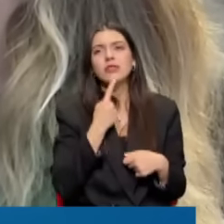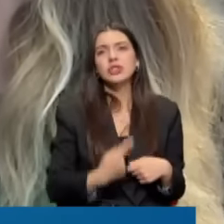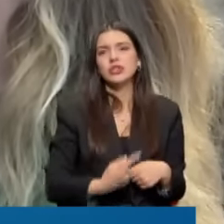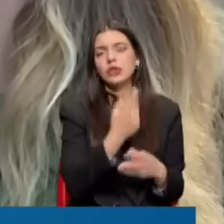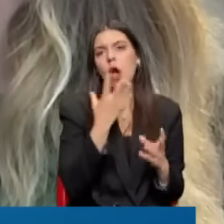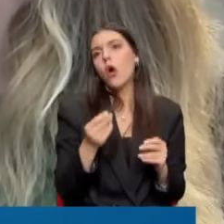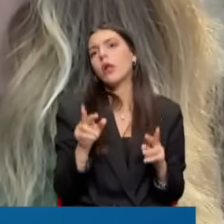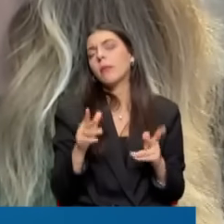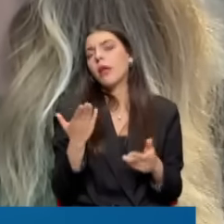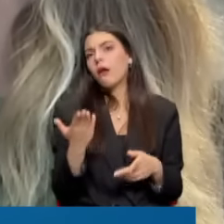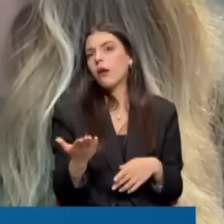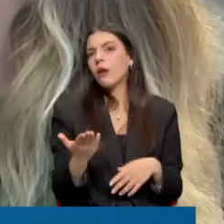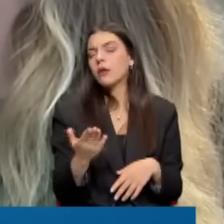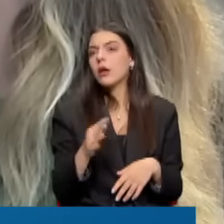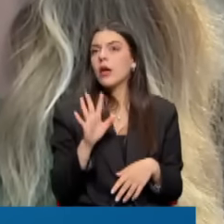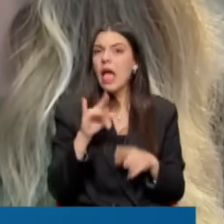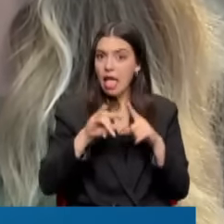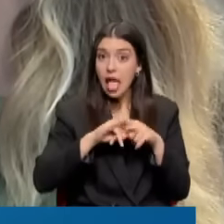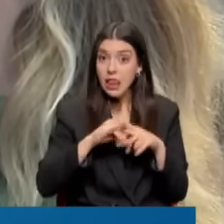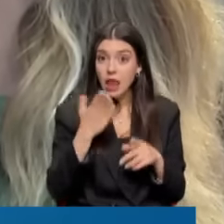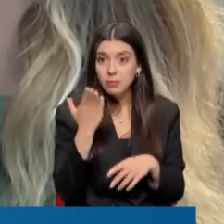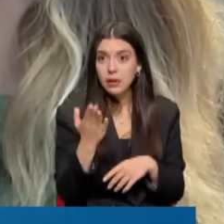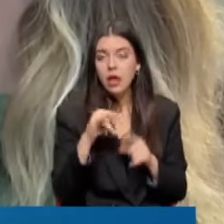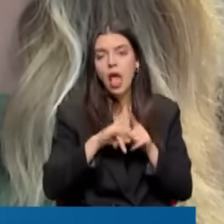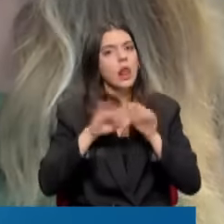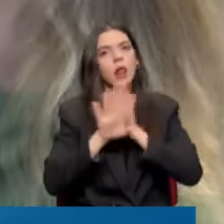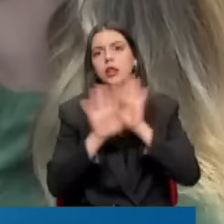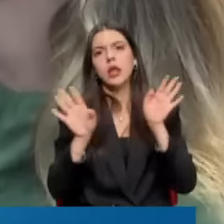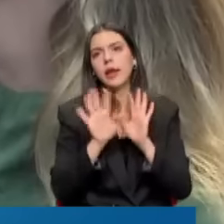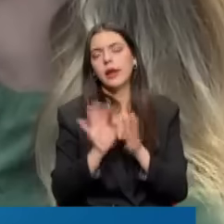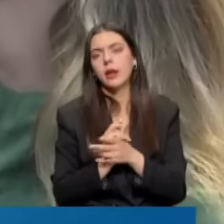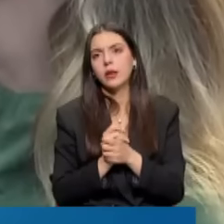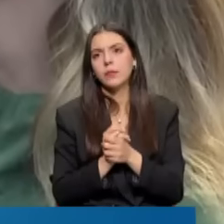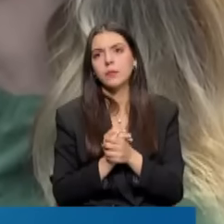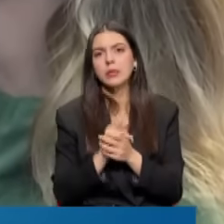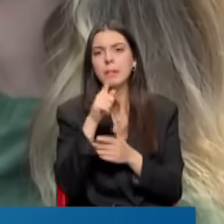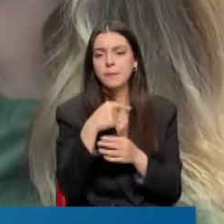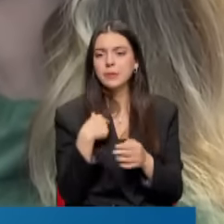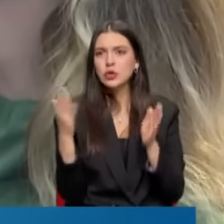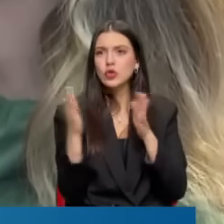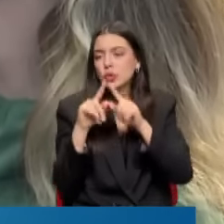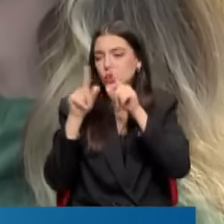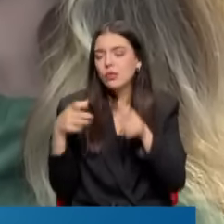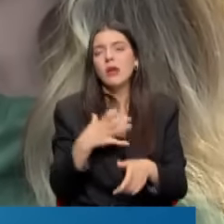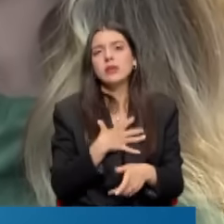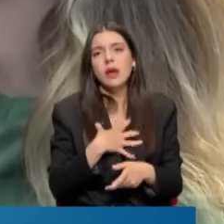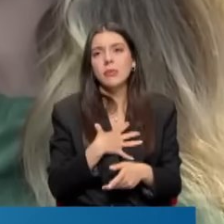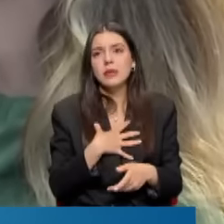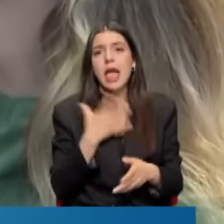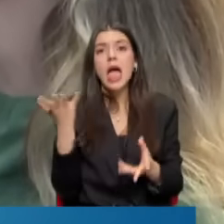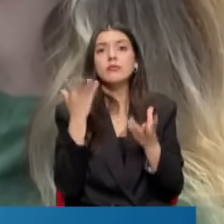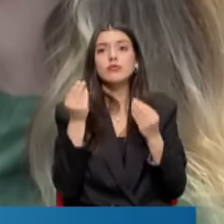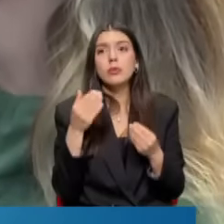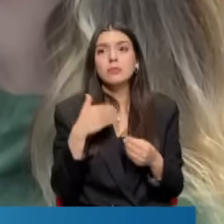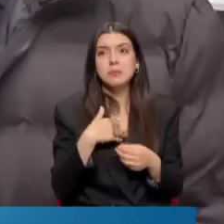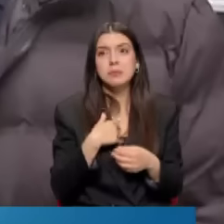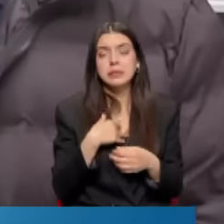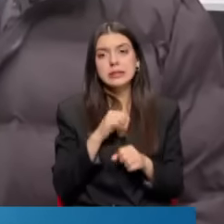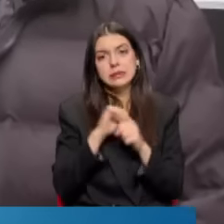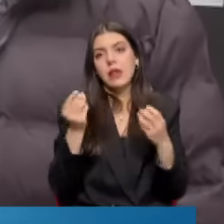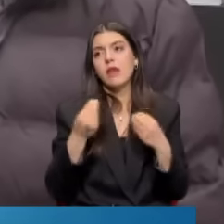olarak geçiyor bu yani helal mi helal değil Bence biz küçük esnaf olduğumuz için en çok bize batıyor bu